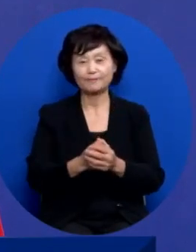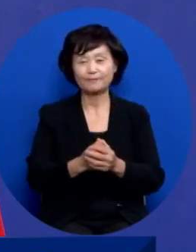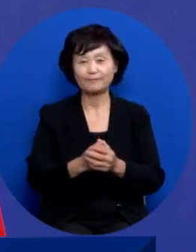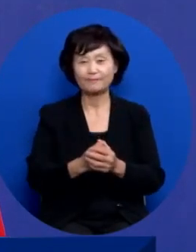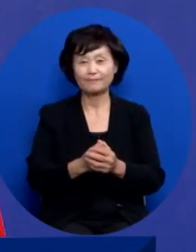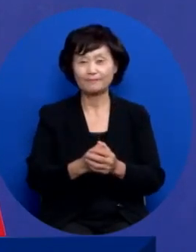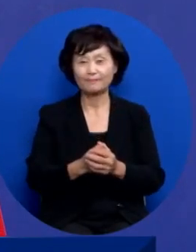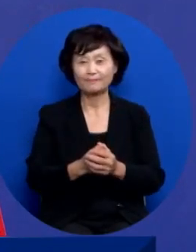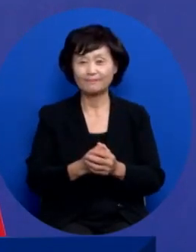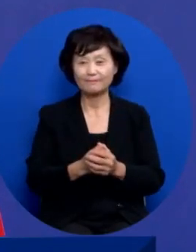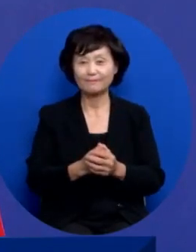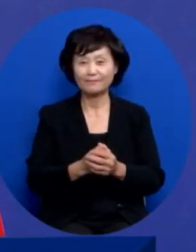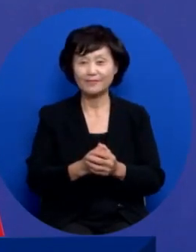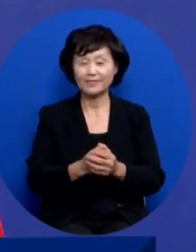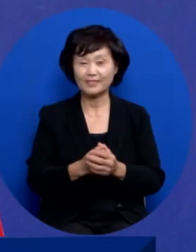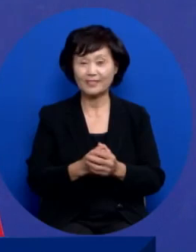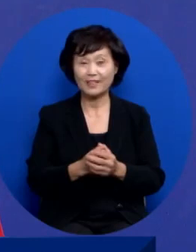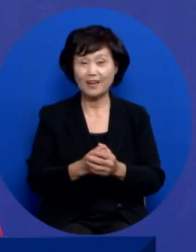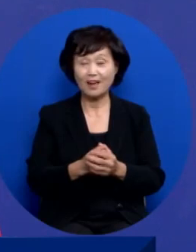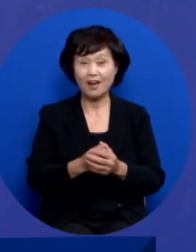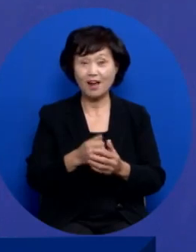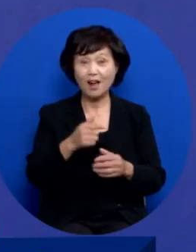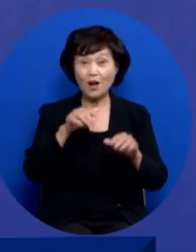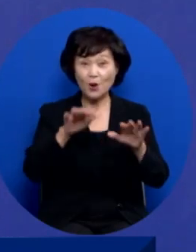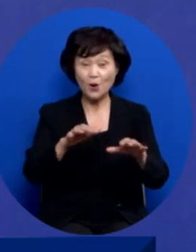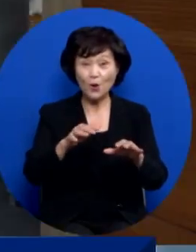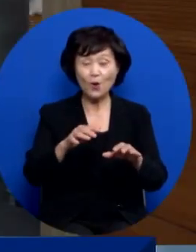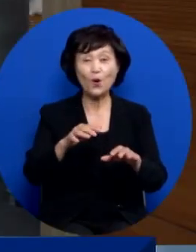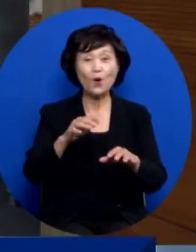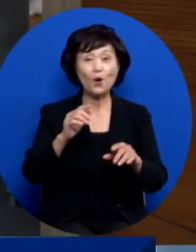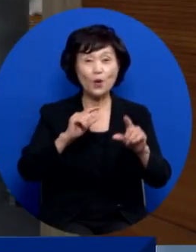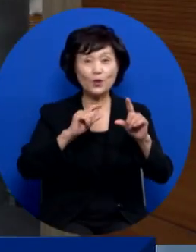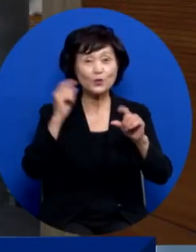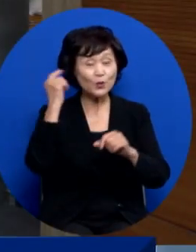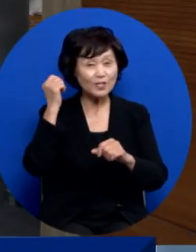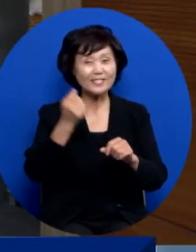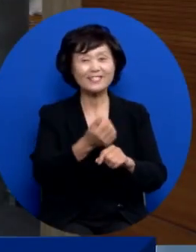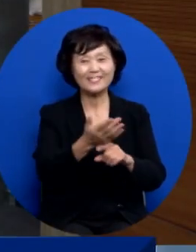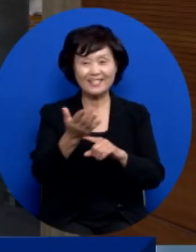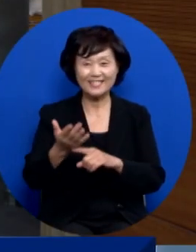있는 취재 기자 연결해서 총회 현장 소식 들어보겠습니다. 김인혜 기자.